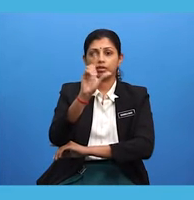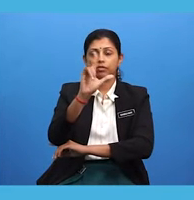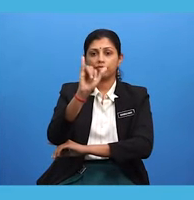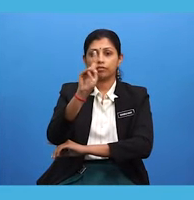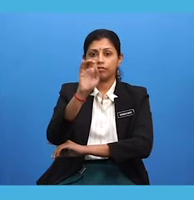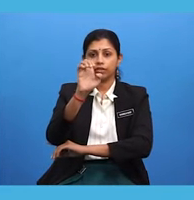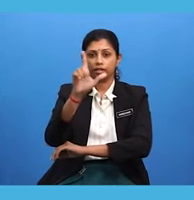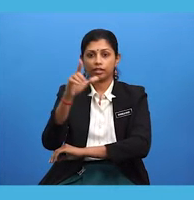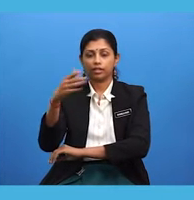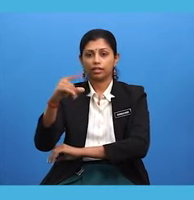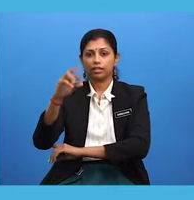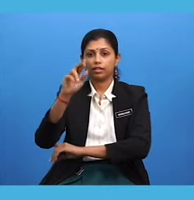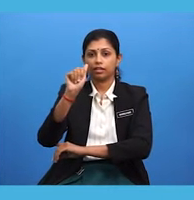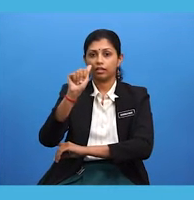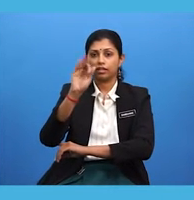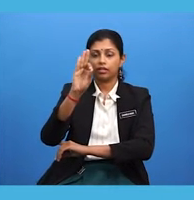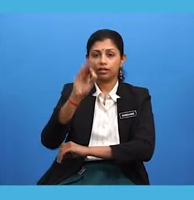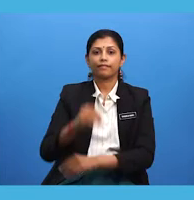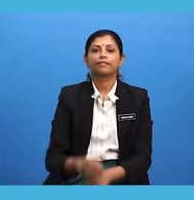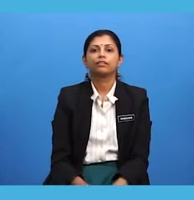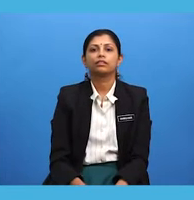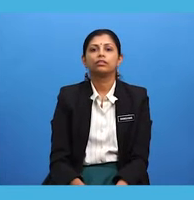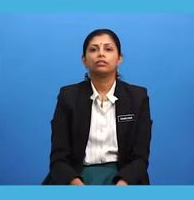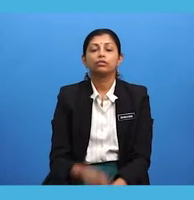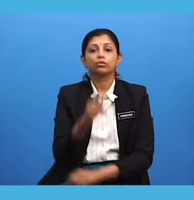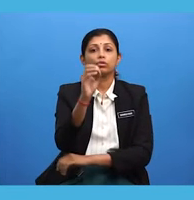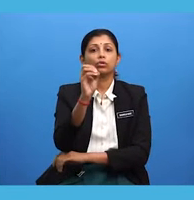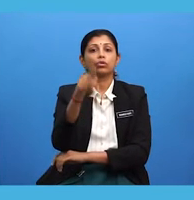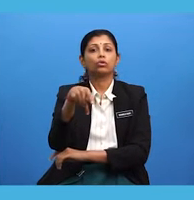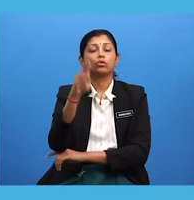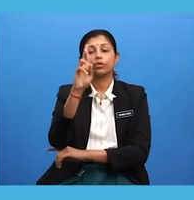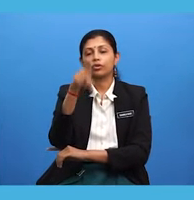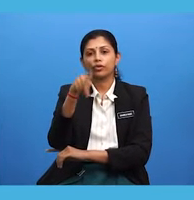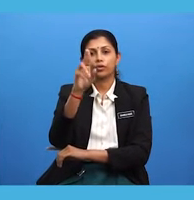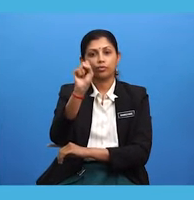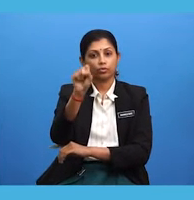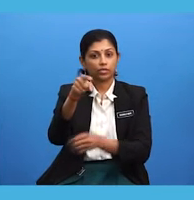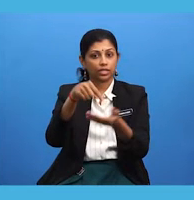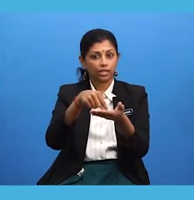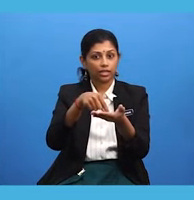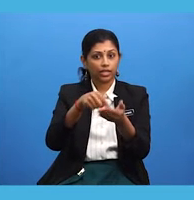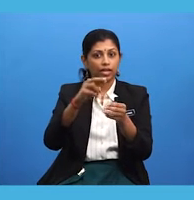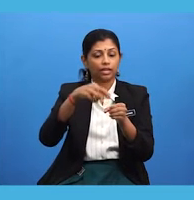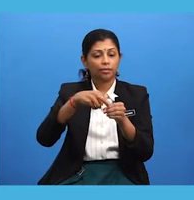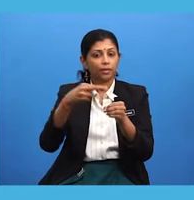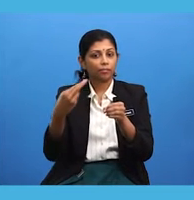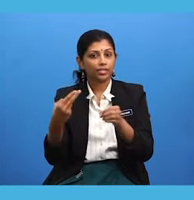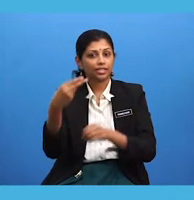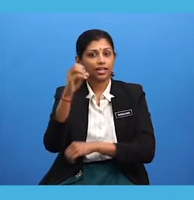growth. Corpus luteum yang terhasil tersebut akan merembeskan